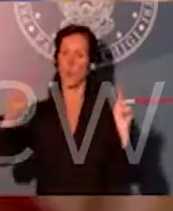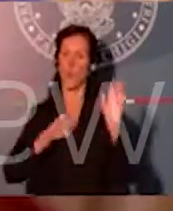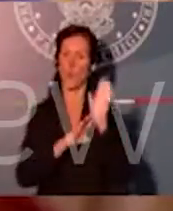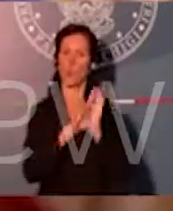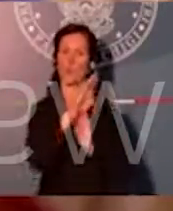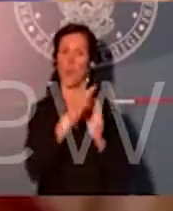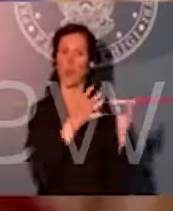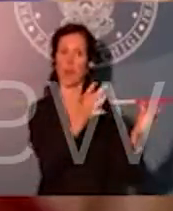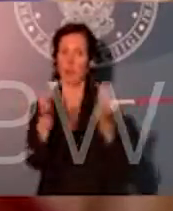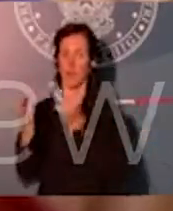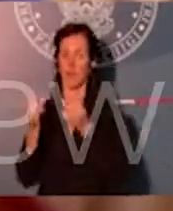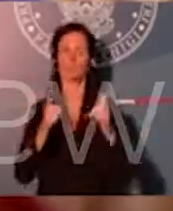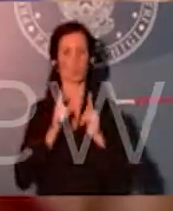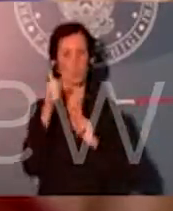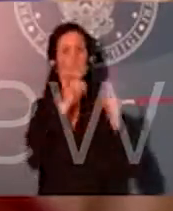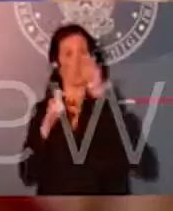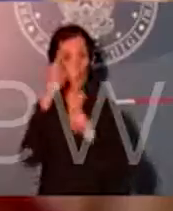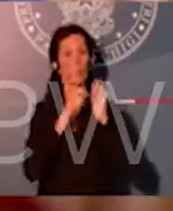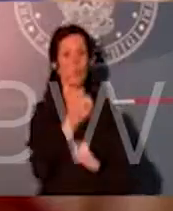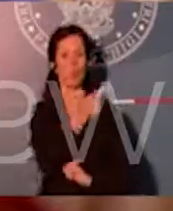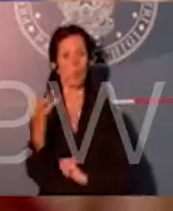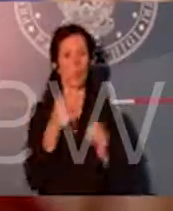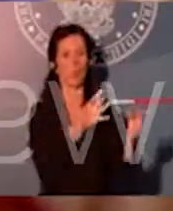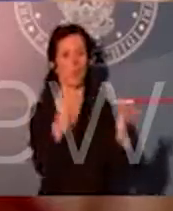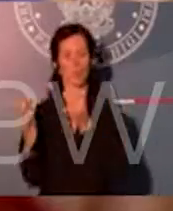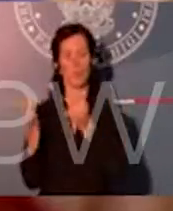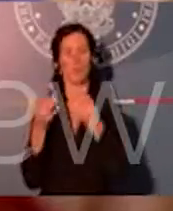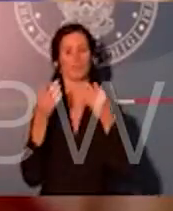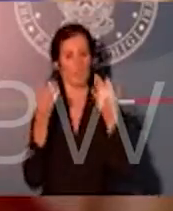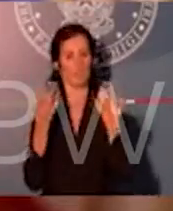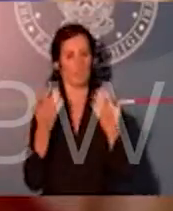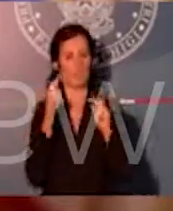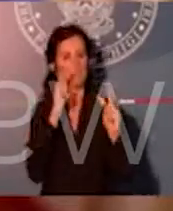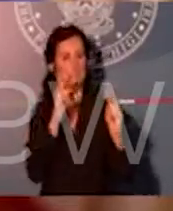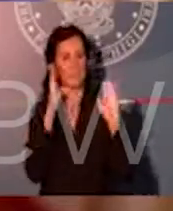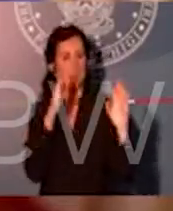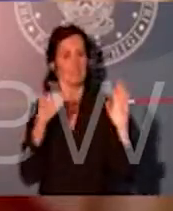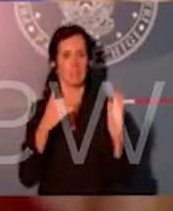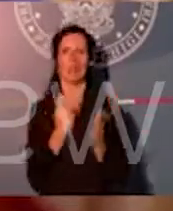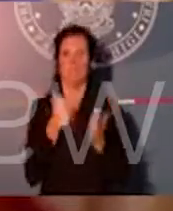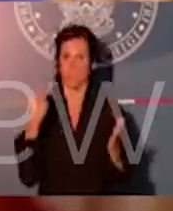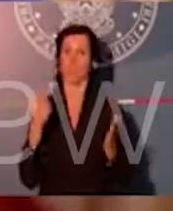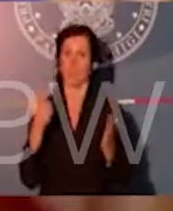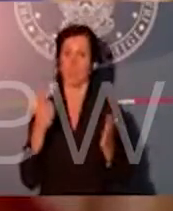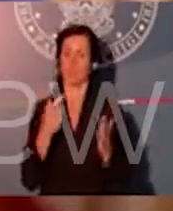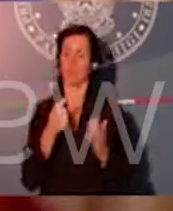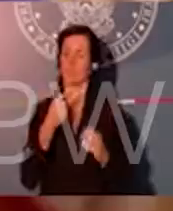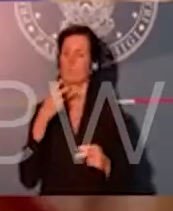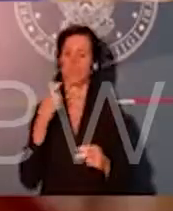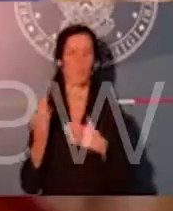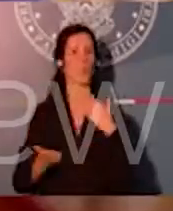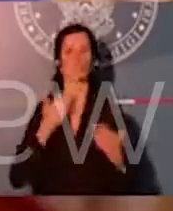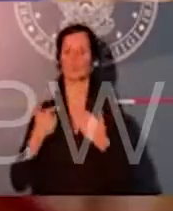è preoccupante, i numeri sono seri, la situazione è critica, quindi c'era l'urgenza di intervenire. Il confronto